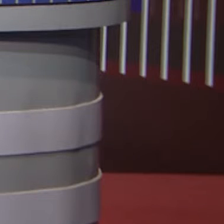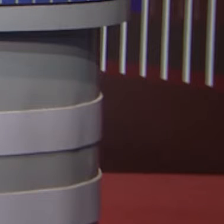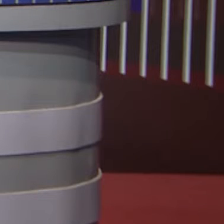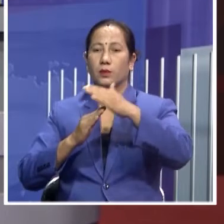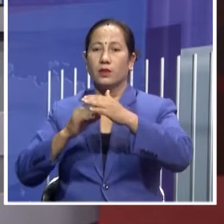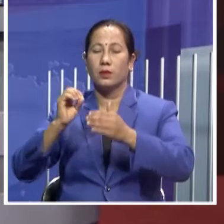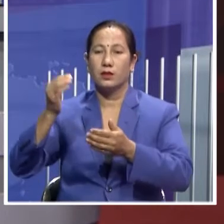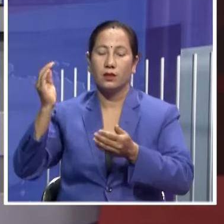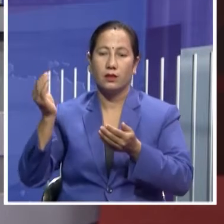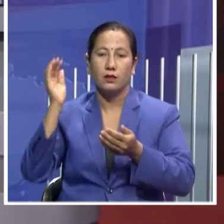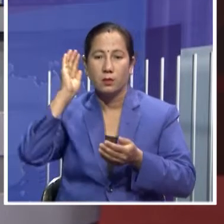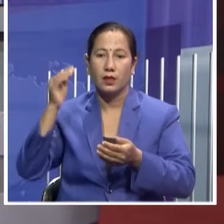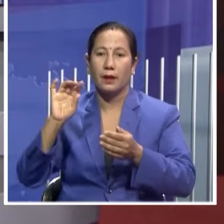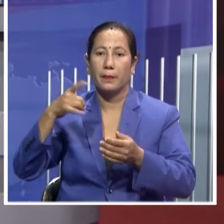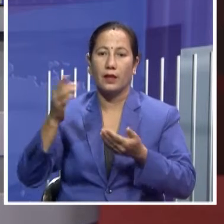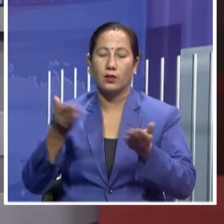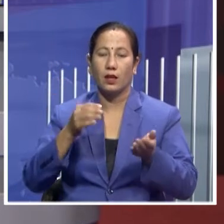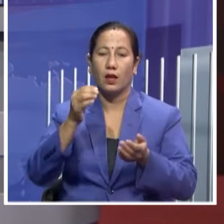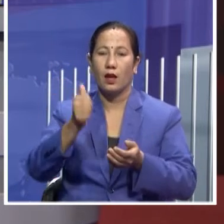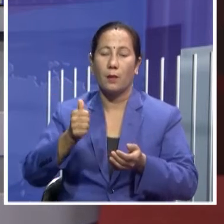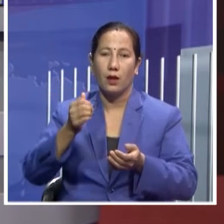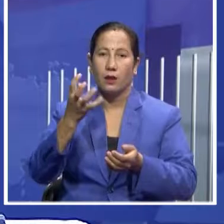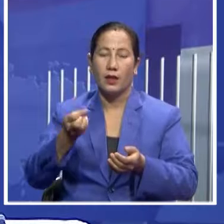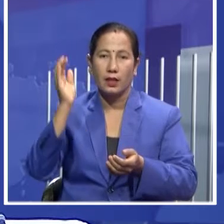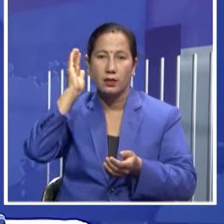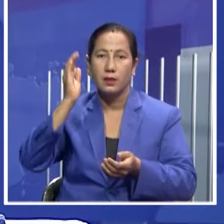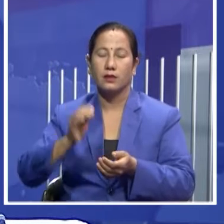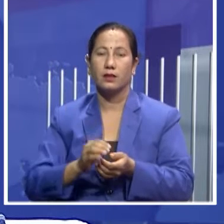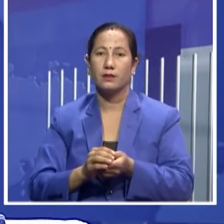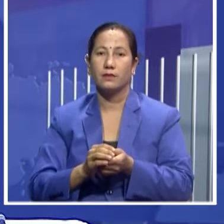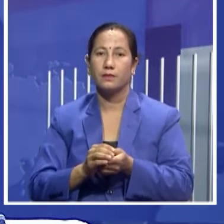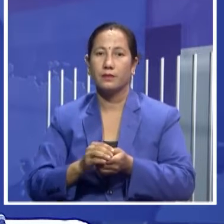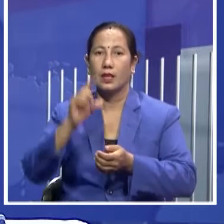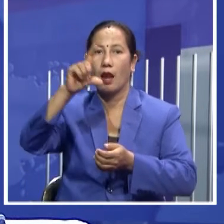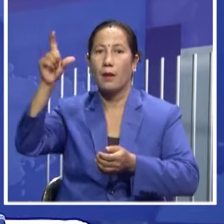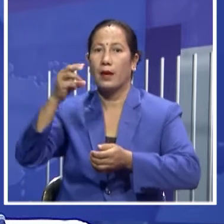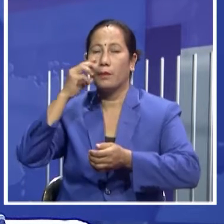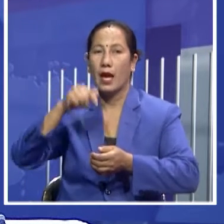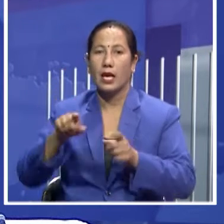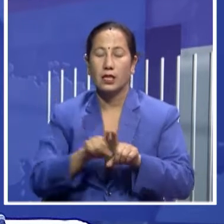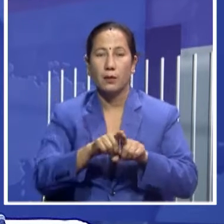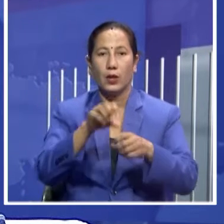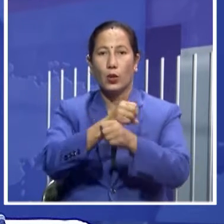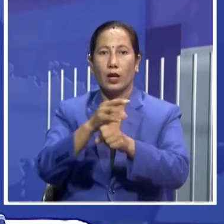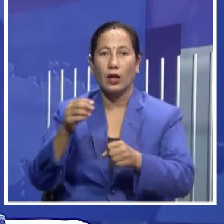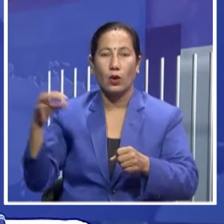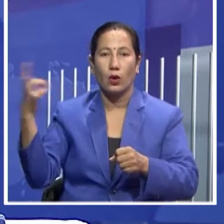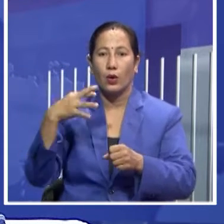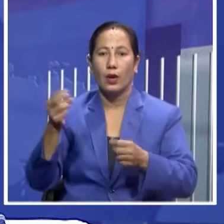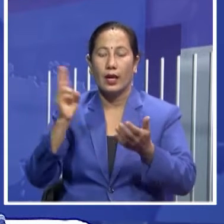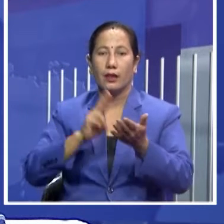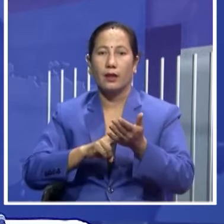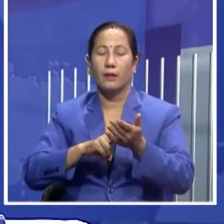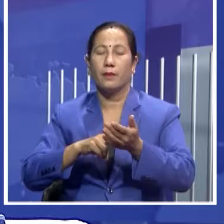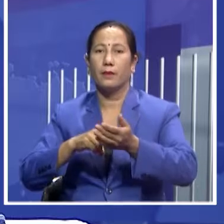विश्रामपछि समाचारमा पुनः स्वागत छ। अब बाँकी समाचार। नेपालमा आज पनि कोरोनाका नयाँ संक्रमित थपिने